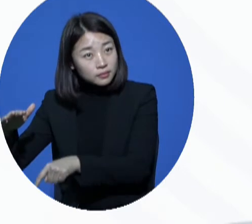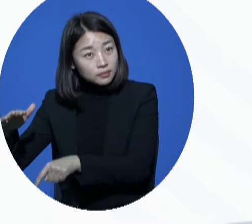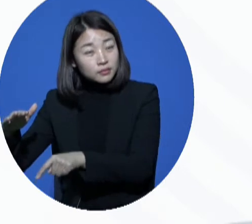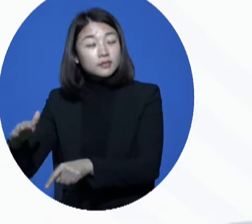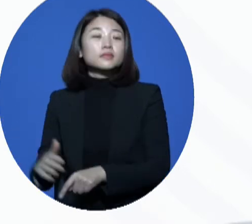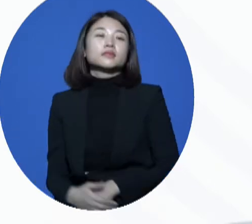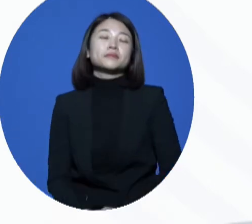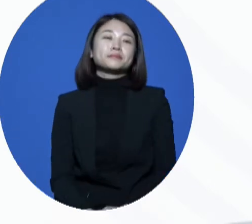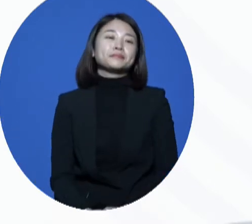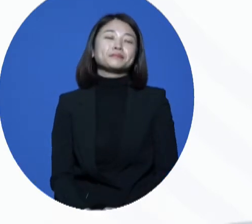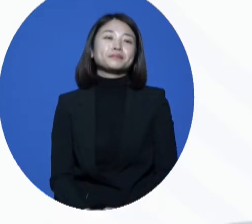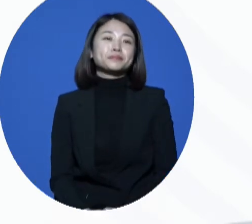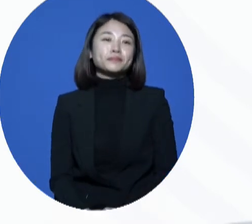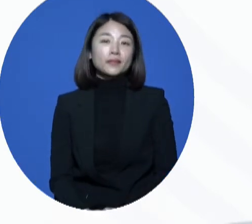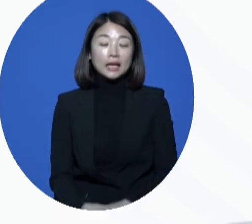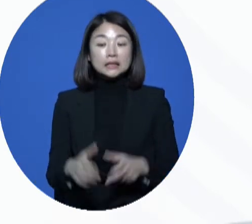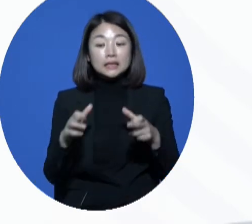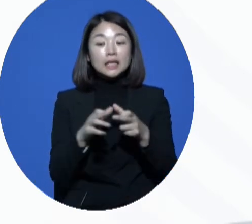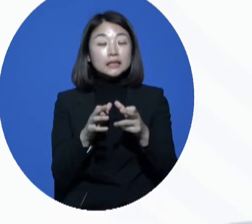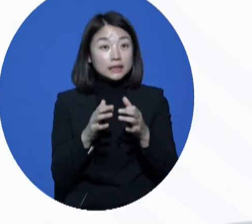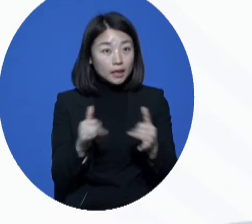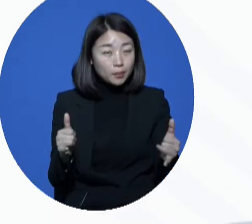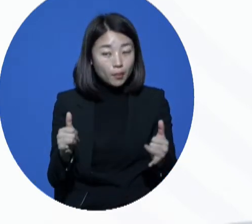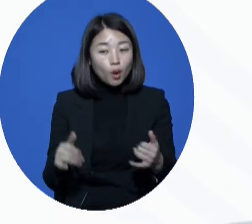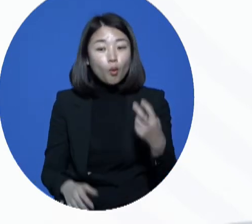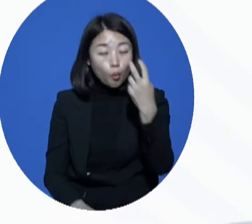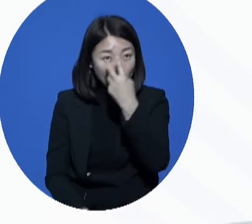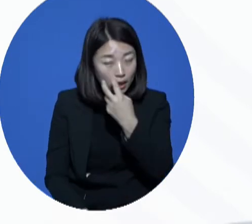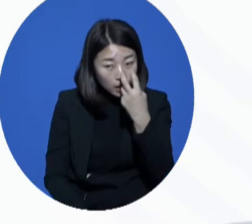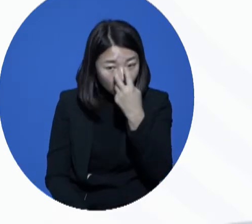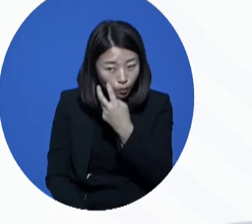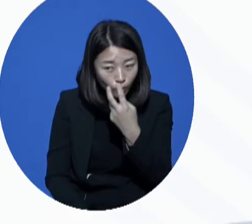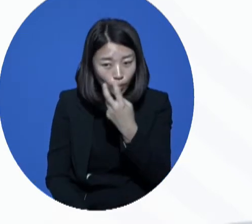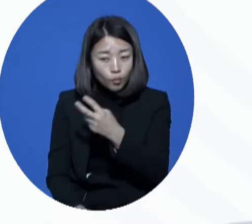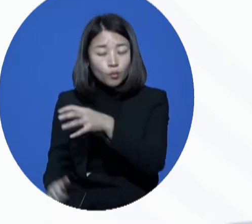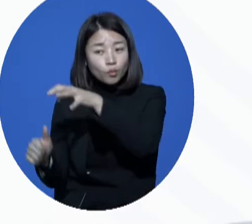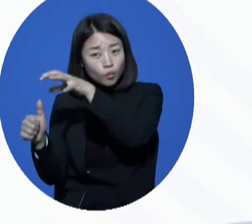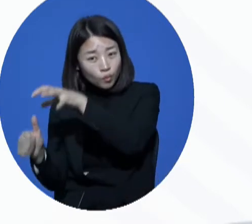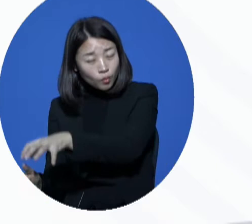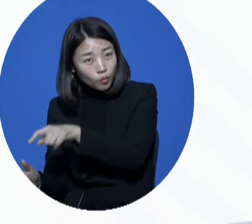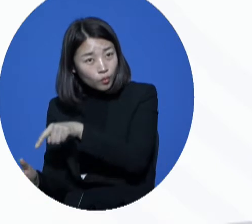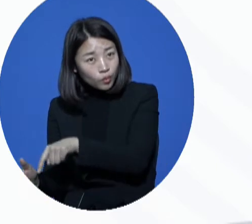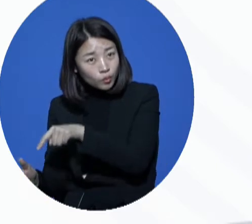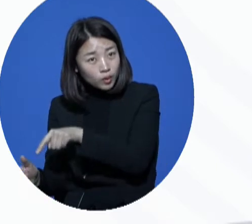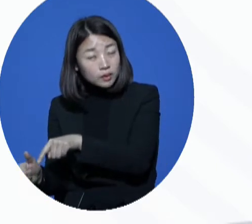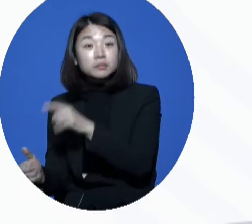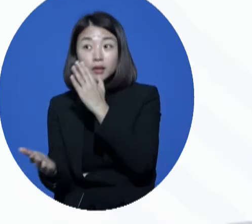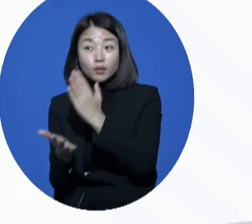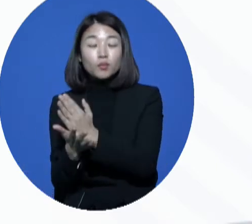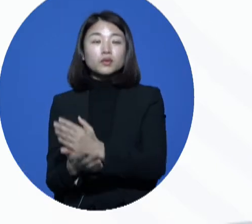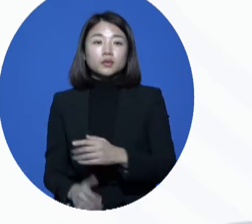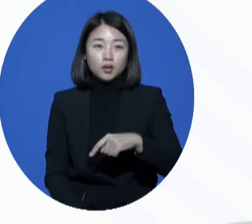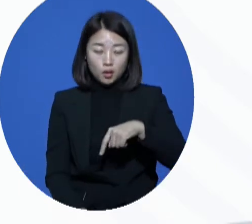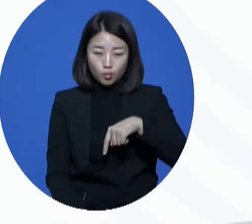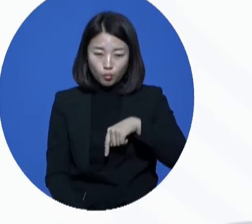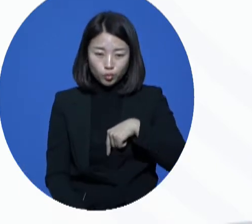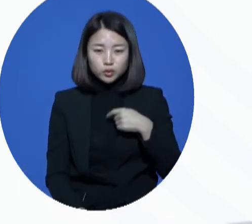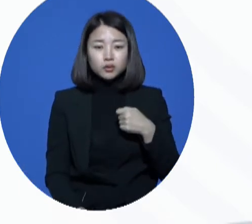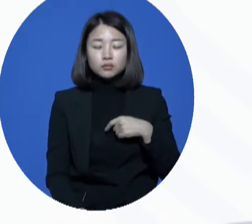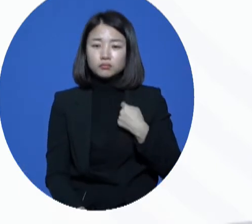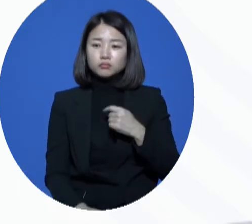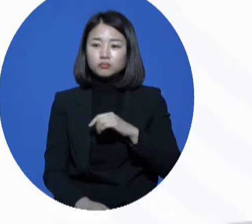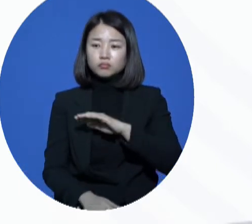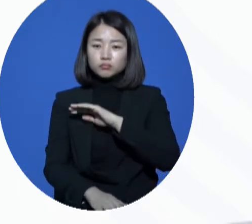이제 장애인을 관리하고 통제되는 상황에 지속적으로 노출되게 만들고 자기결정권을